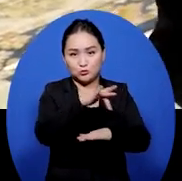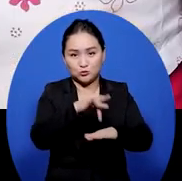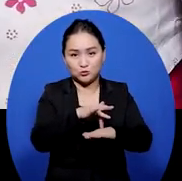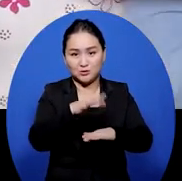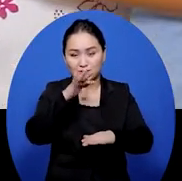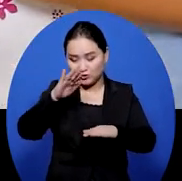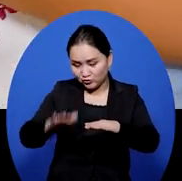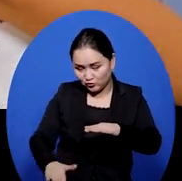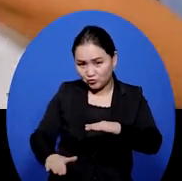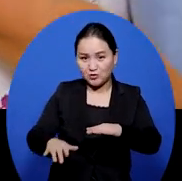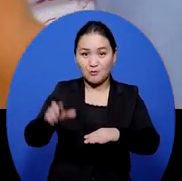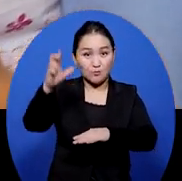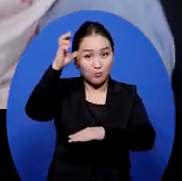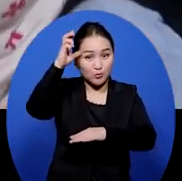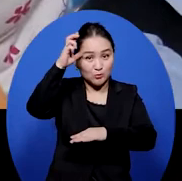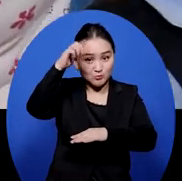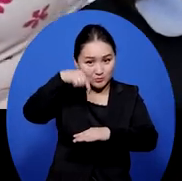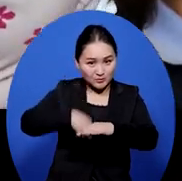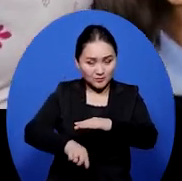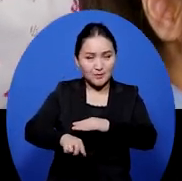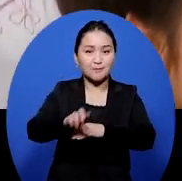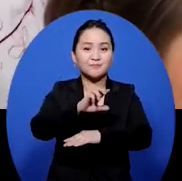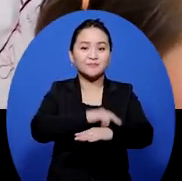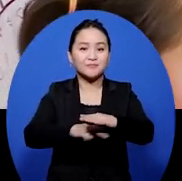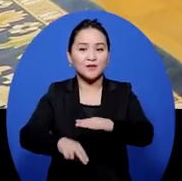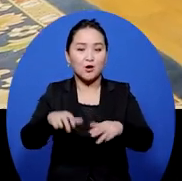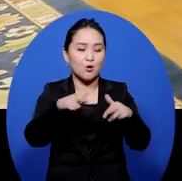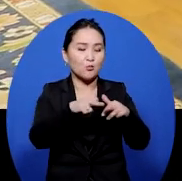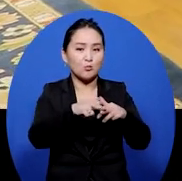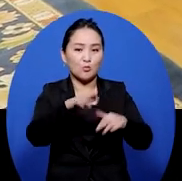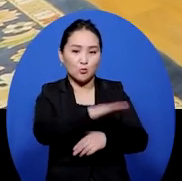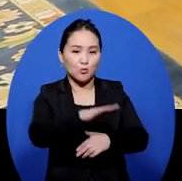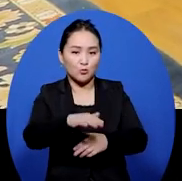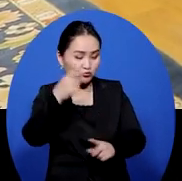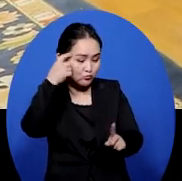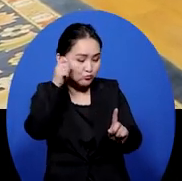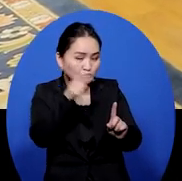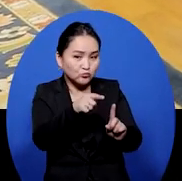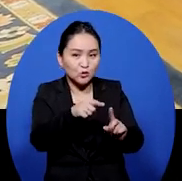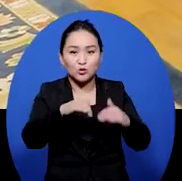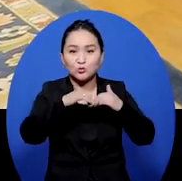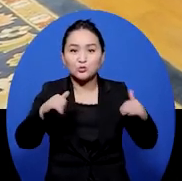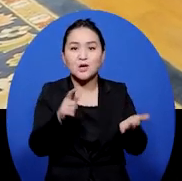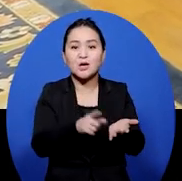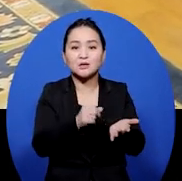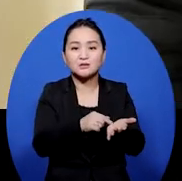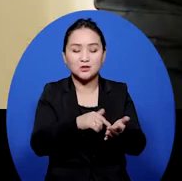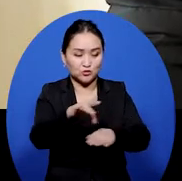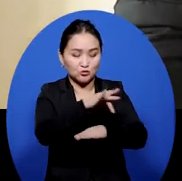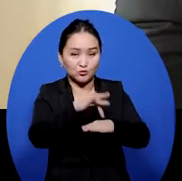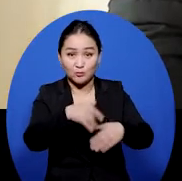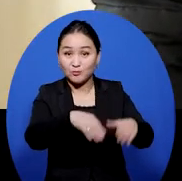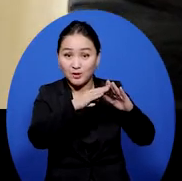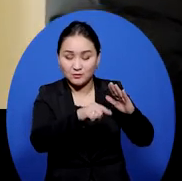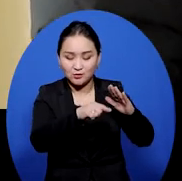ангид сургуулийн өмнөх боловсролын байгууллагад хамрагдах боломжгүй хөгжлийн бэрхшээлтэй хүүхдүүдэд зориулсан тусгай хэрэгцээт тус төвд